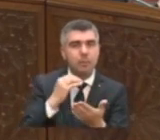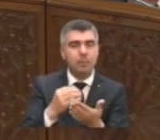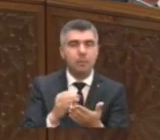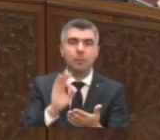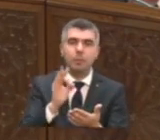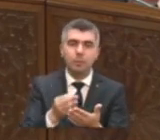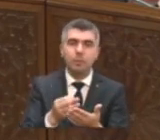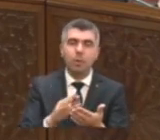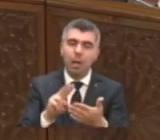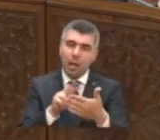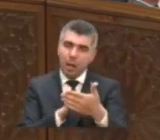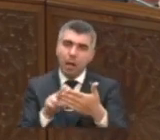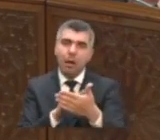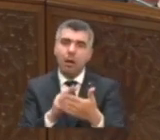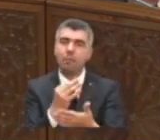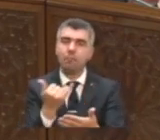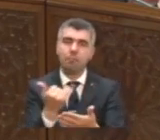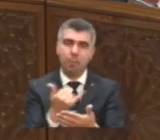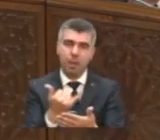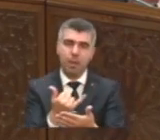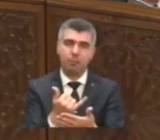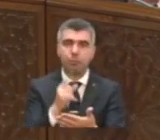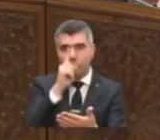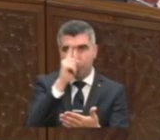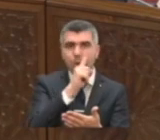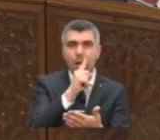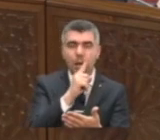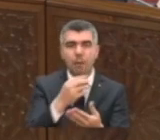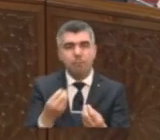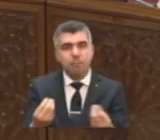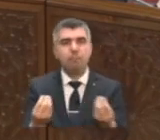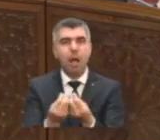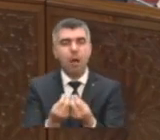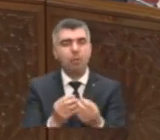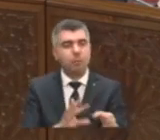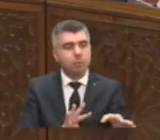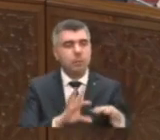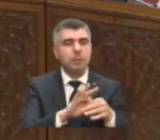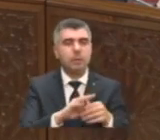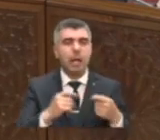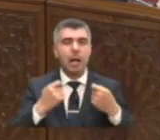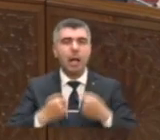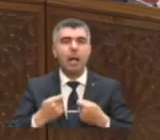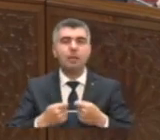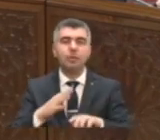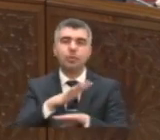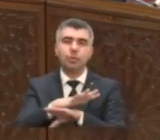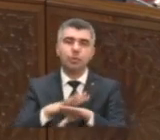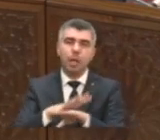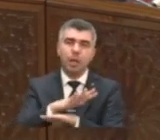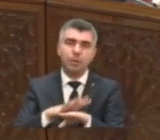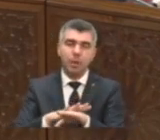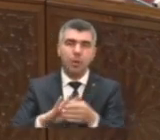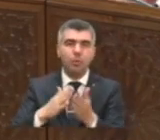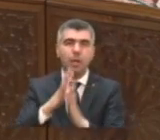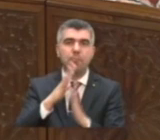هما للقراءه. فاذا هذه العمليه احنا غنسهروا عليها مع رؤساء الجهات، وانا ذاك غيكون واحد